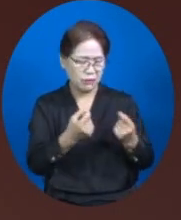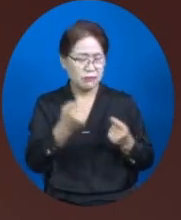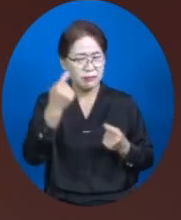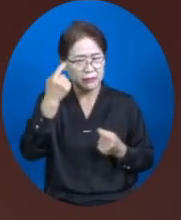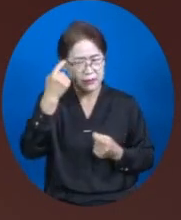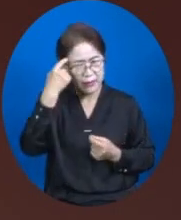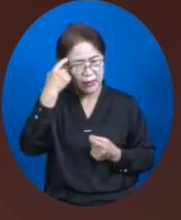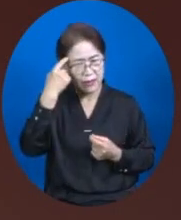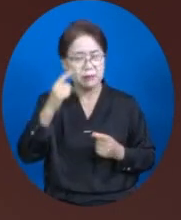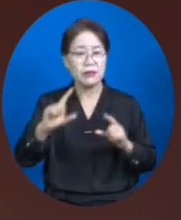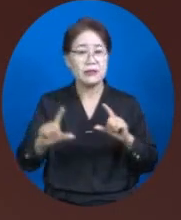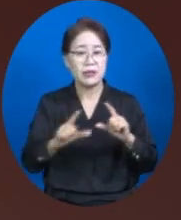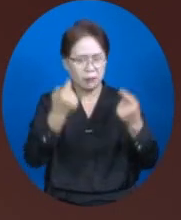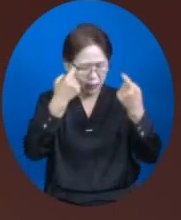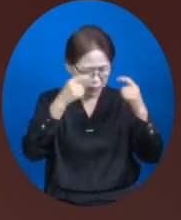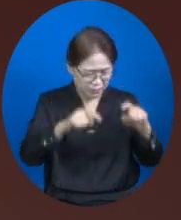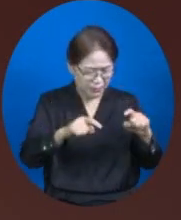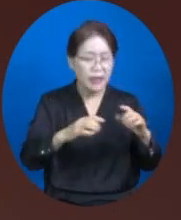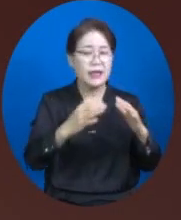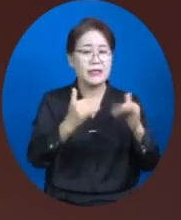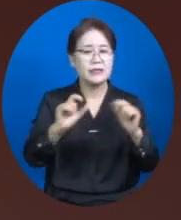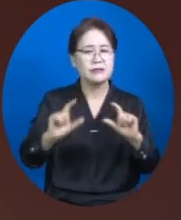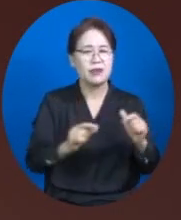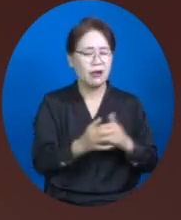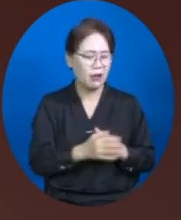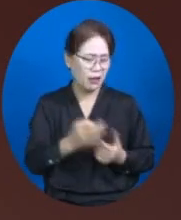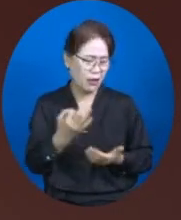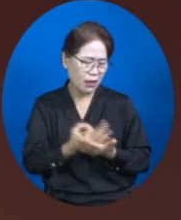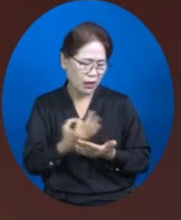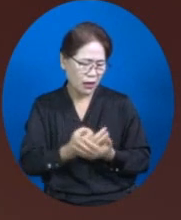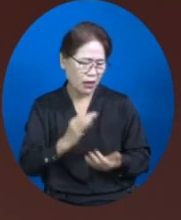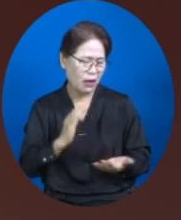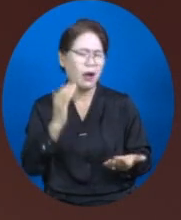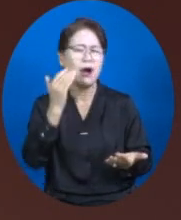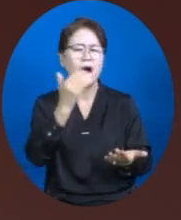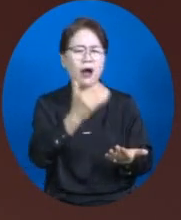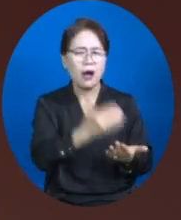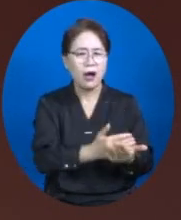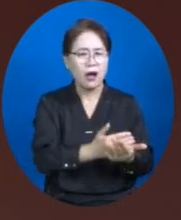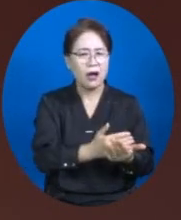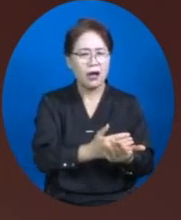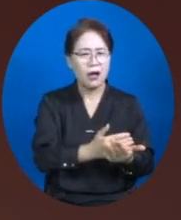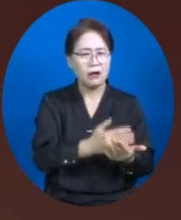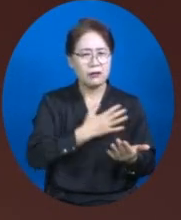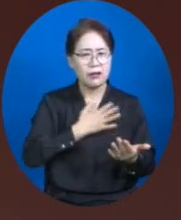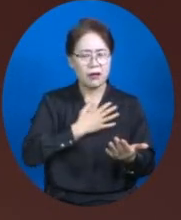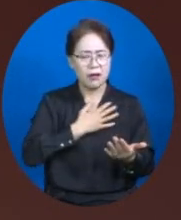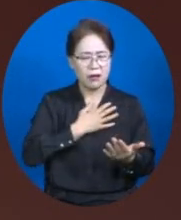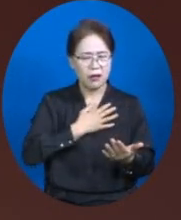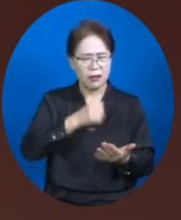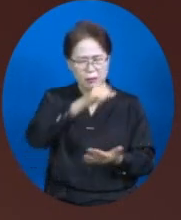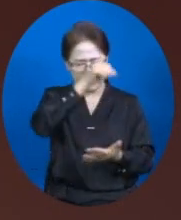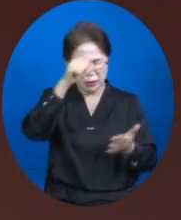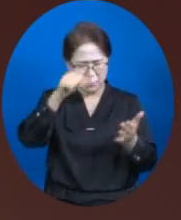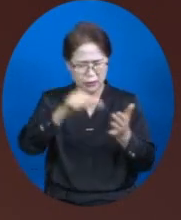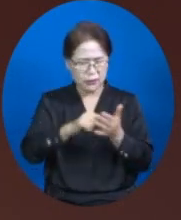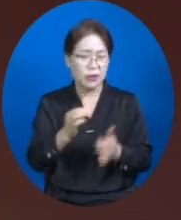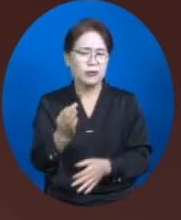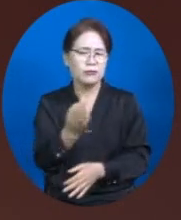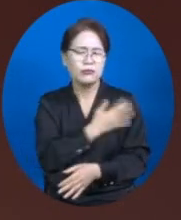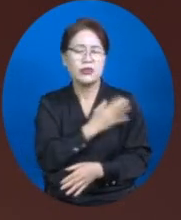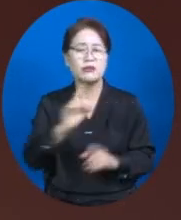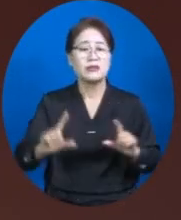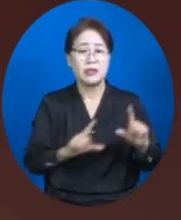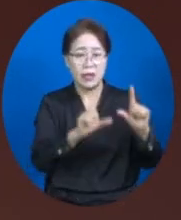너무나 많습니다 돈 좀 벌었다고 내 자신이 평생 부자로 살 것처럼 생각하며 사는